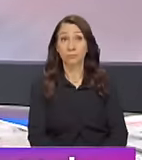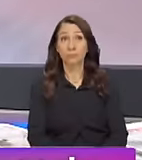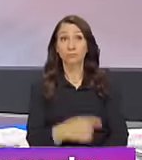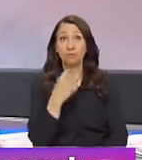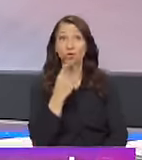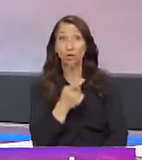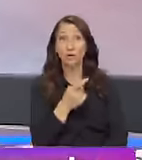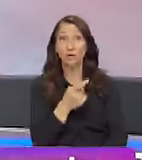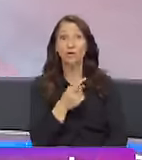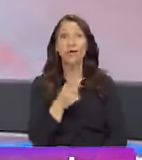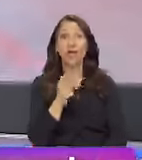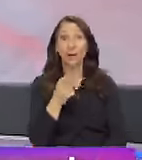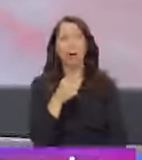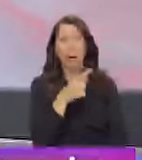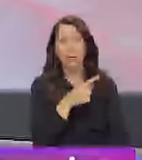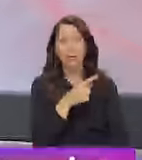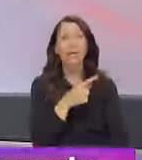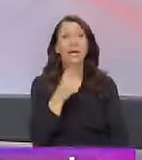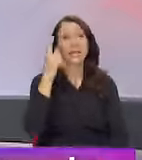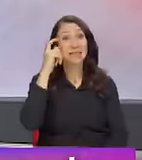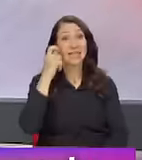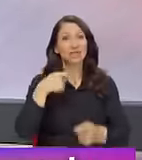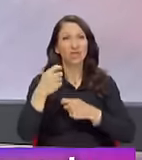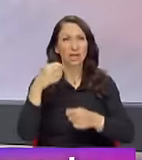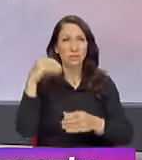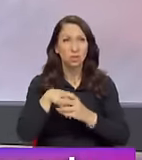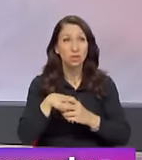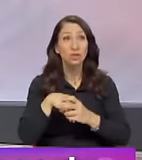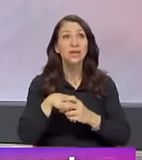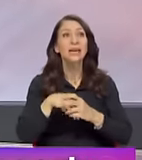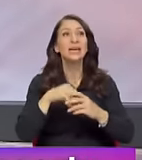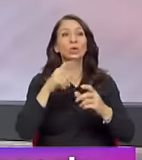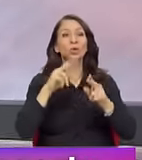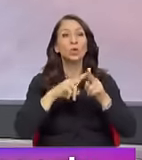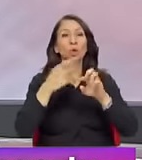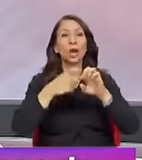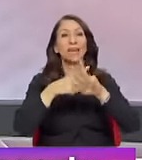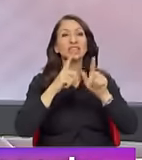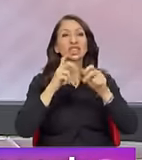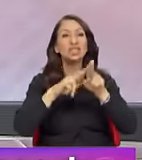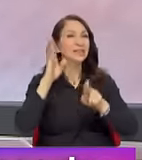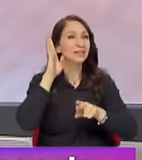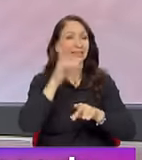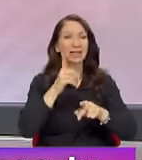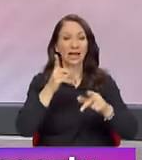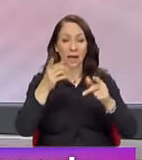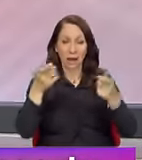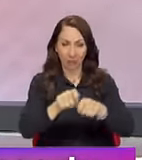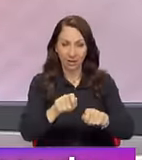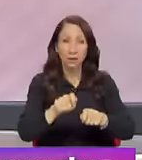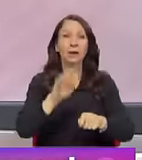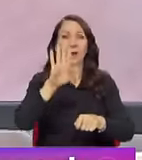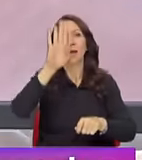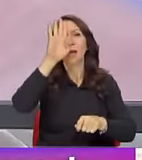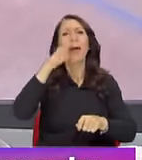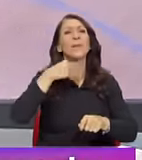ki Fatih Erbakan, İsrail'e ticareti sonlandırın, Küreci'yi kapatın, emekli maaşını 20 bine çıkartın, biz